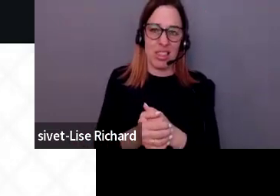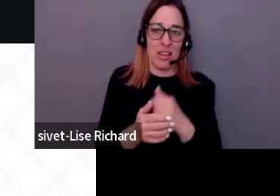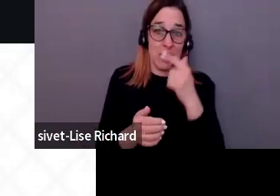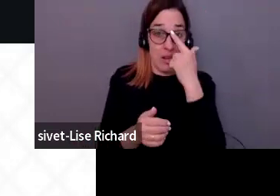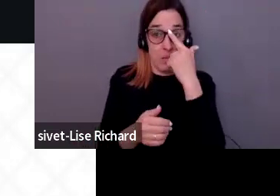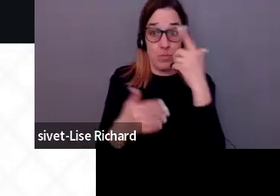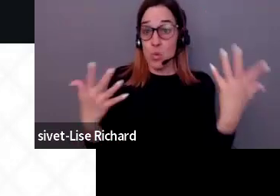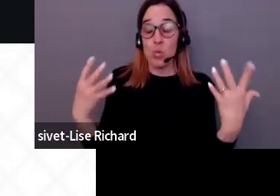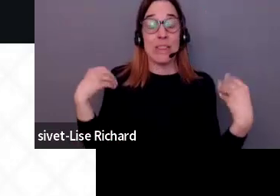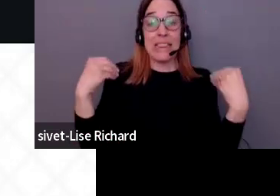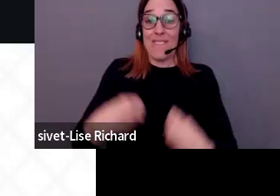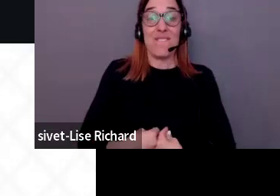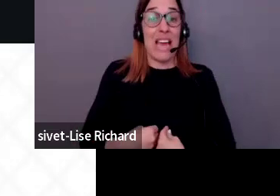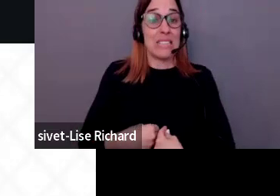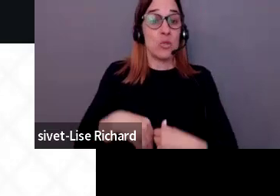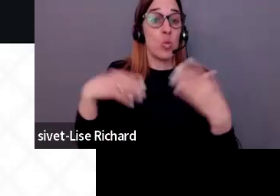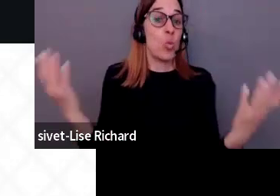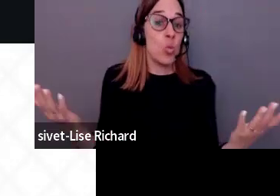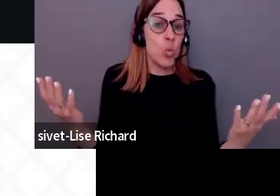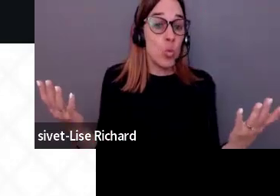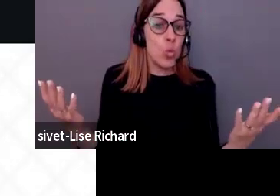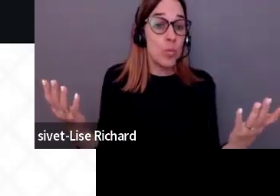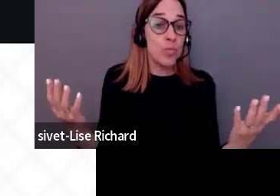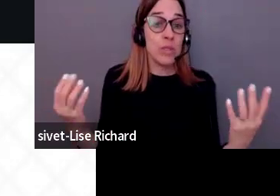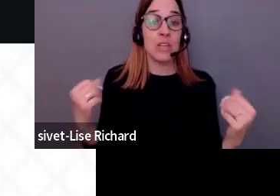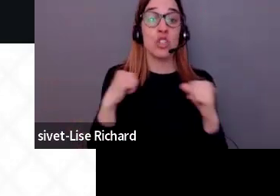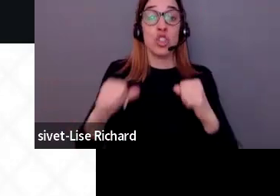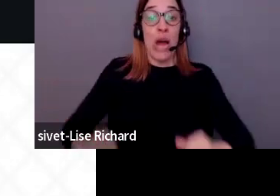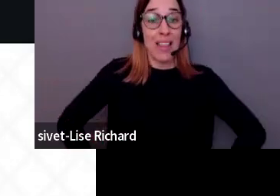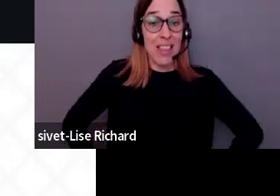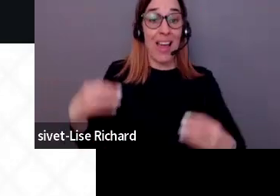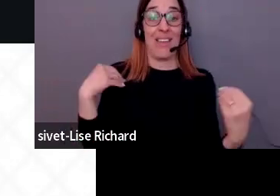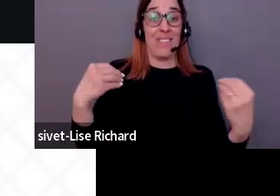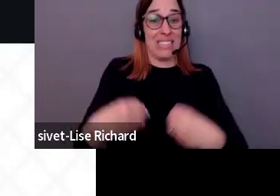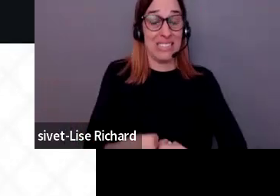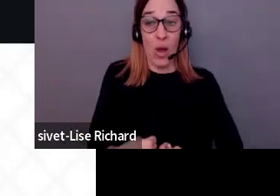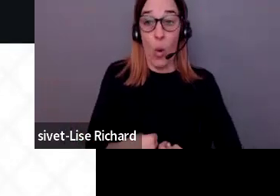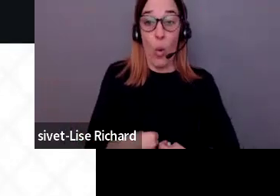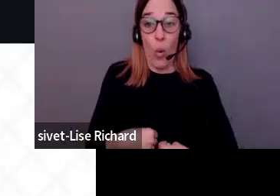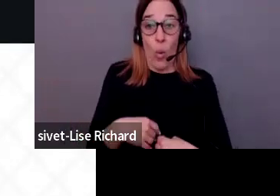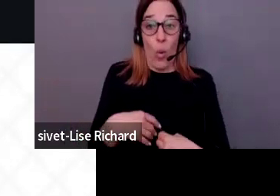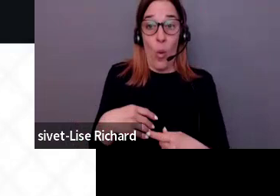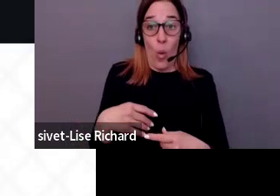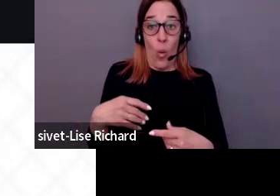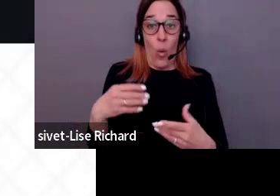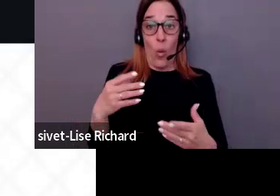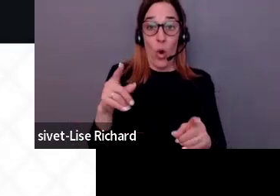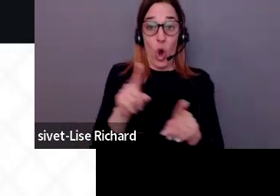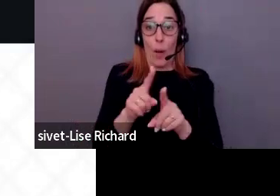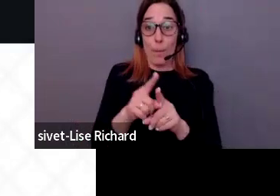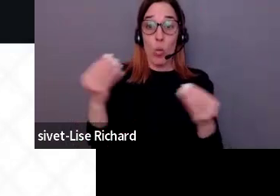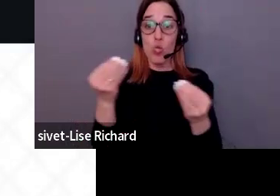Des vestes ou des vestons, des chandails, où est-ce que le chandail arrête,